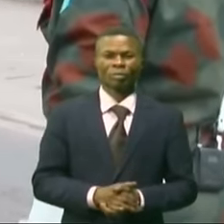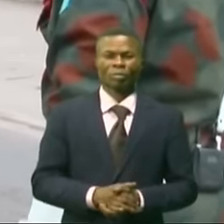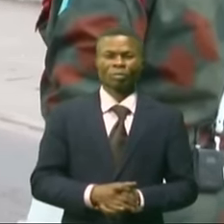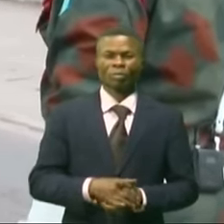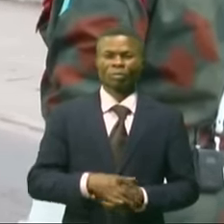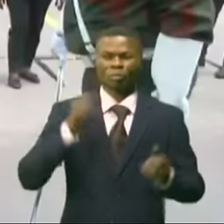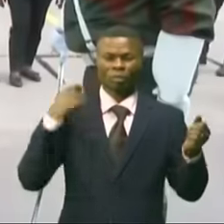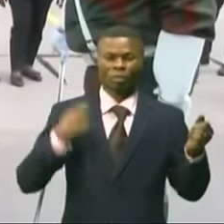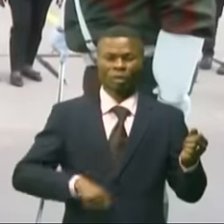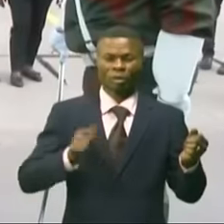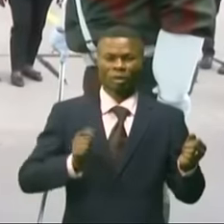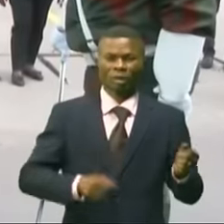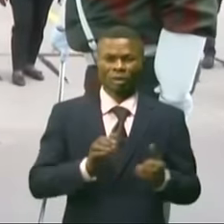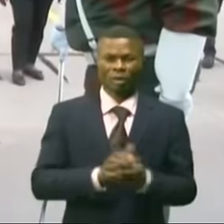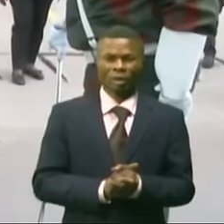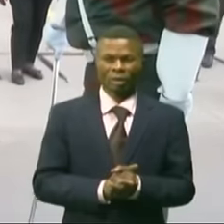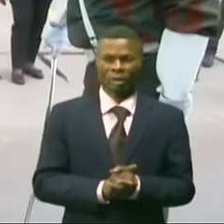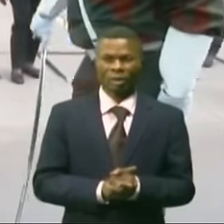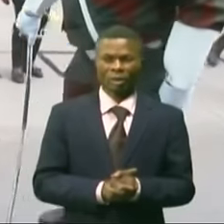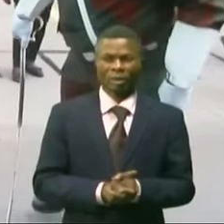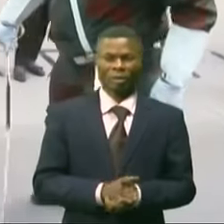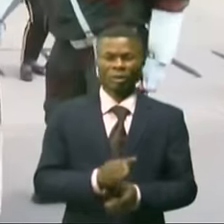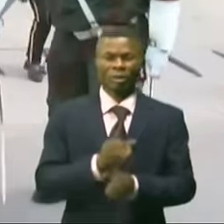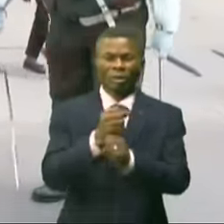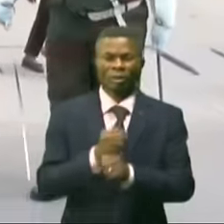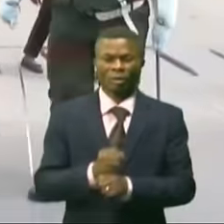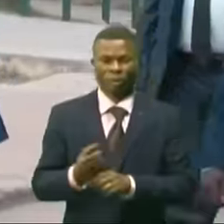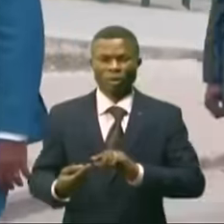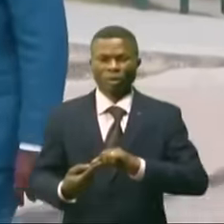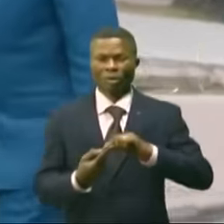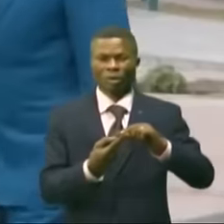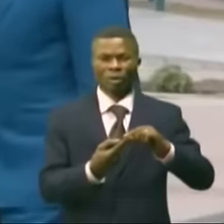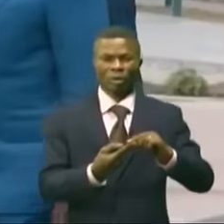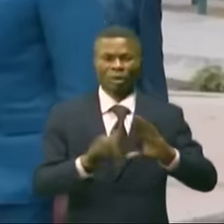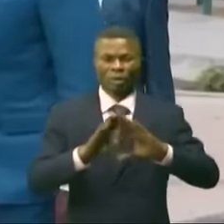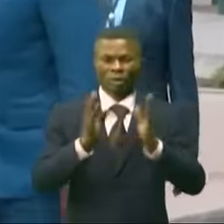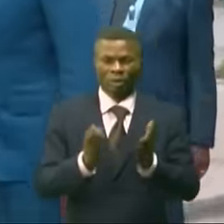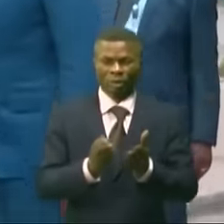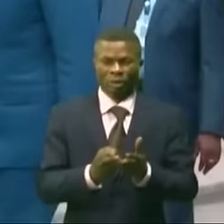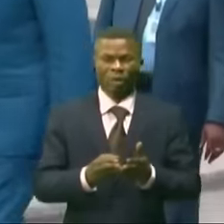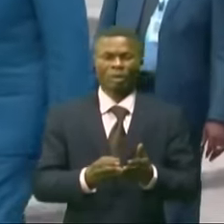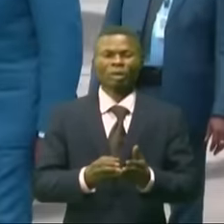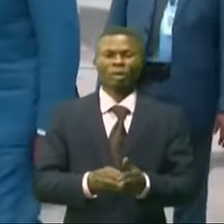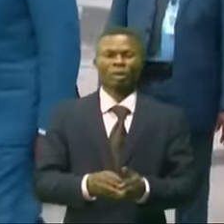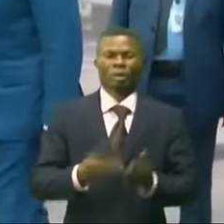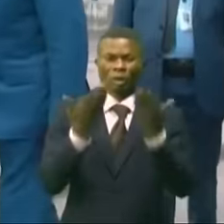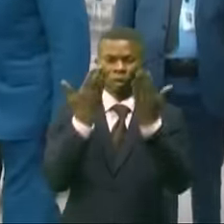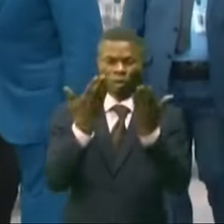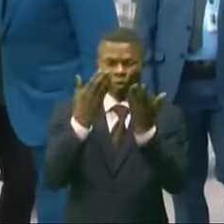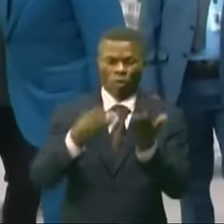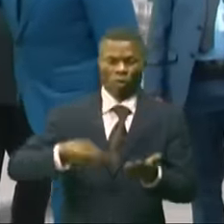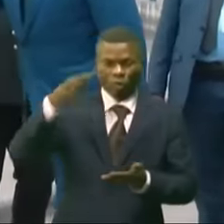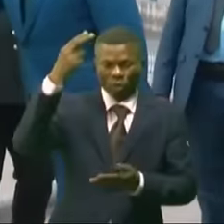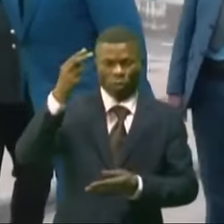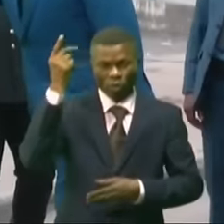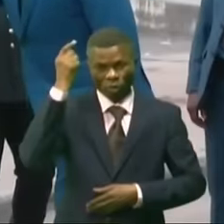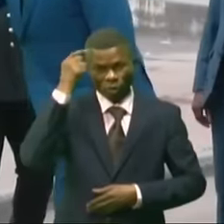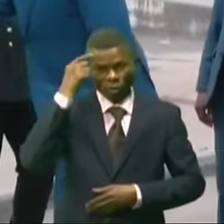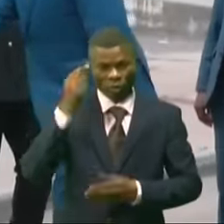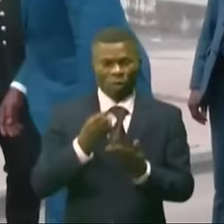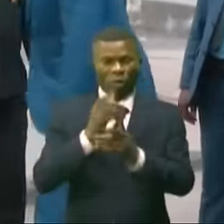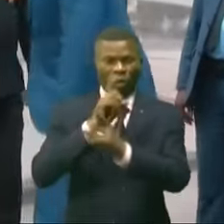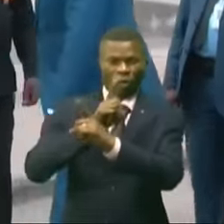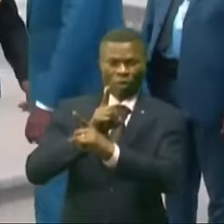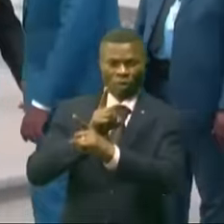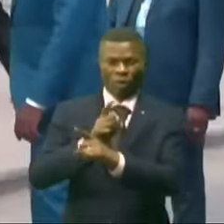reportage la 7e session spéciale et la 9e session ordinaire du collège des hautes études de stratégie et de défense